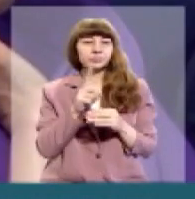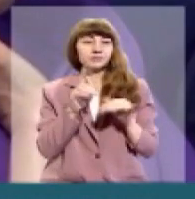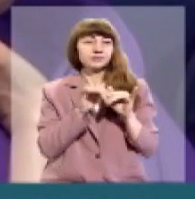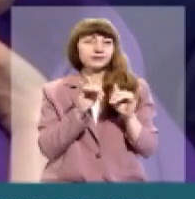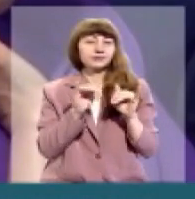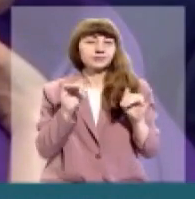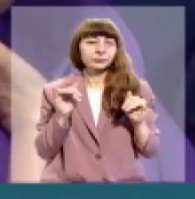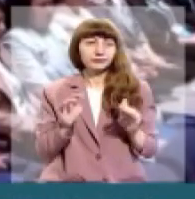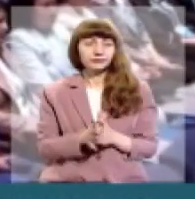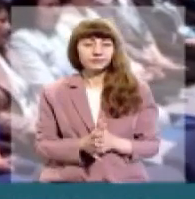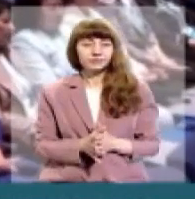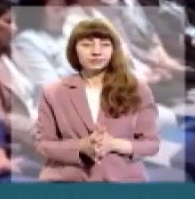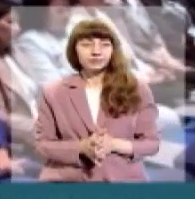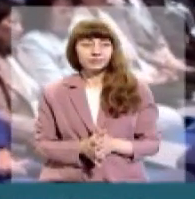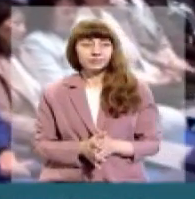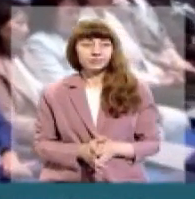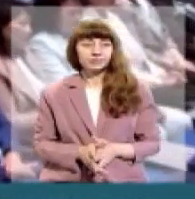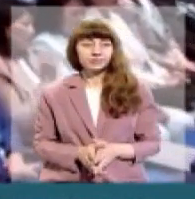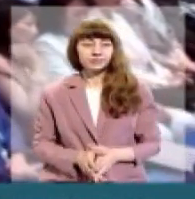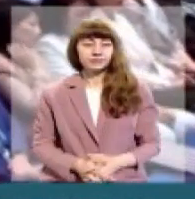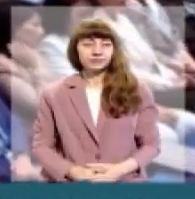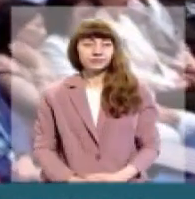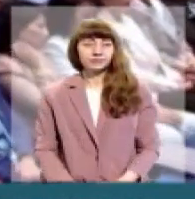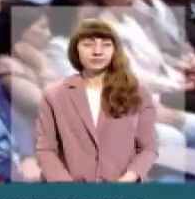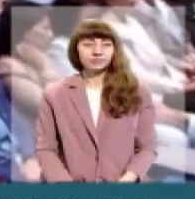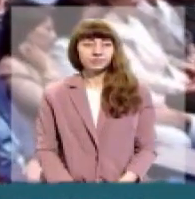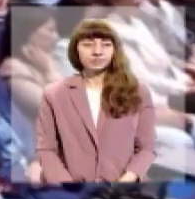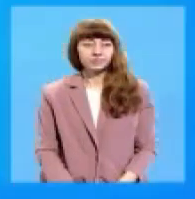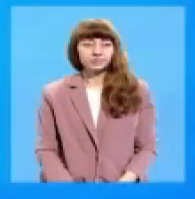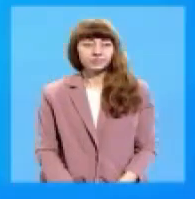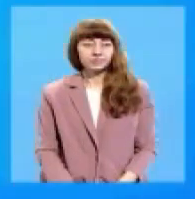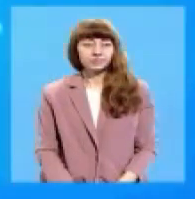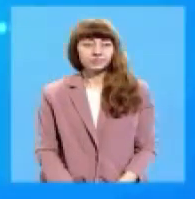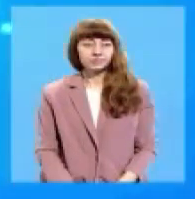нәтижесінде мұғалімнің абырой беделі өсіп келеді.